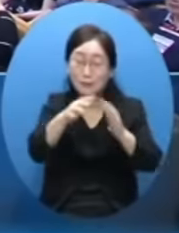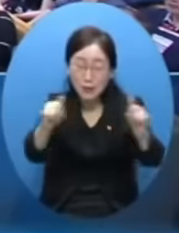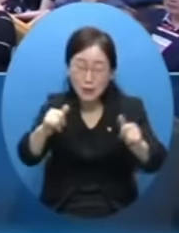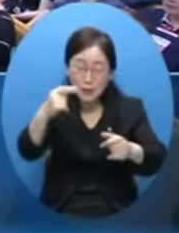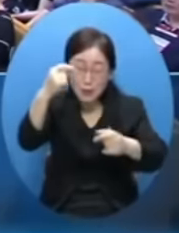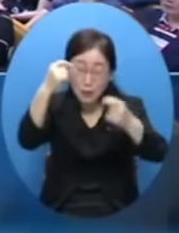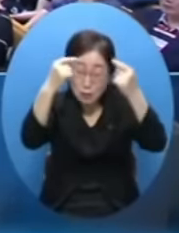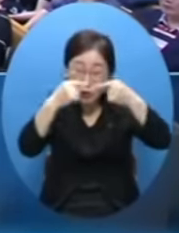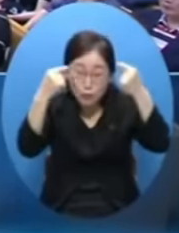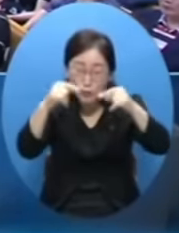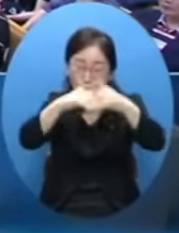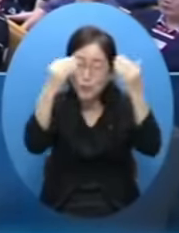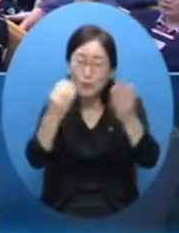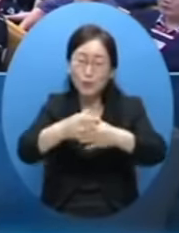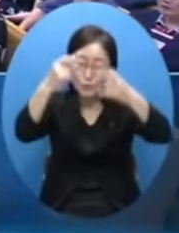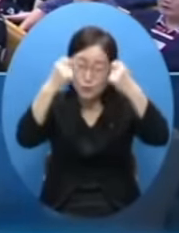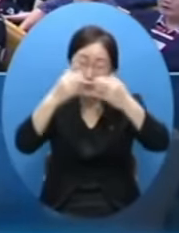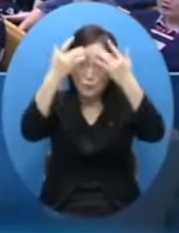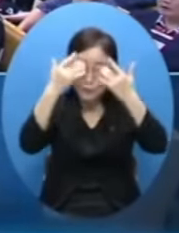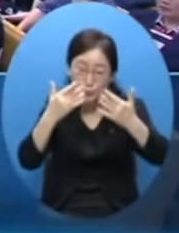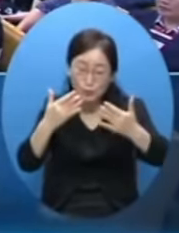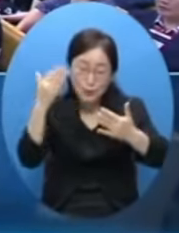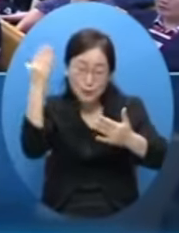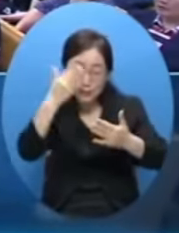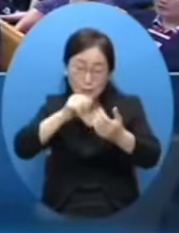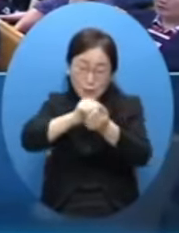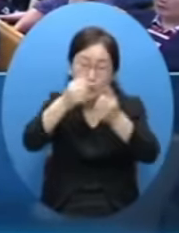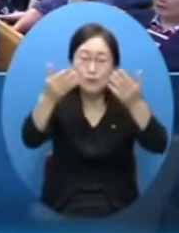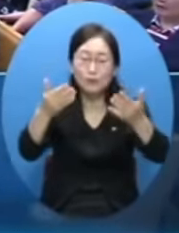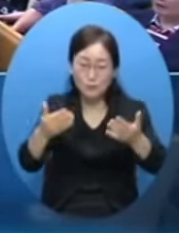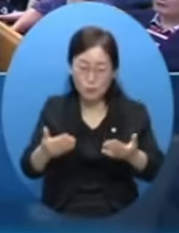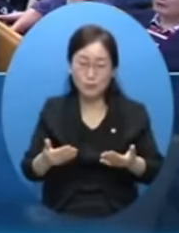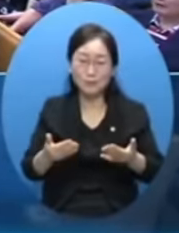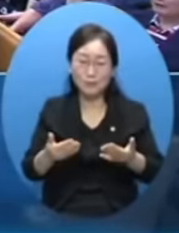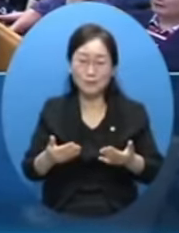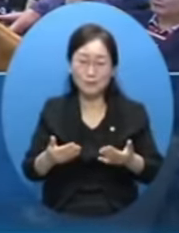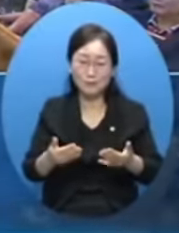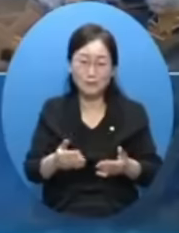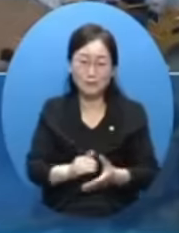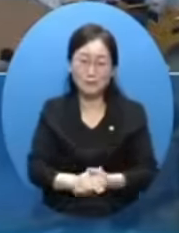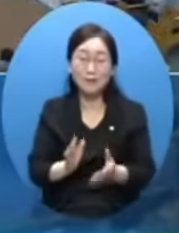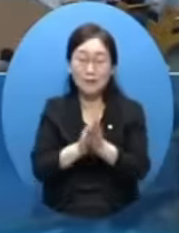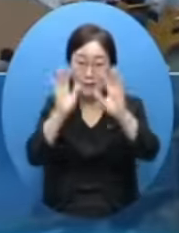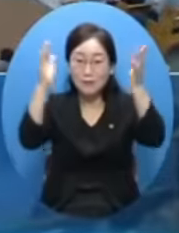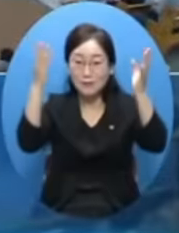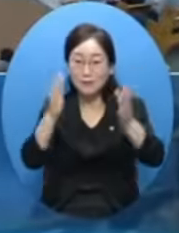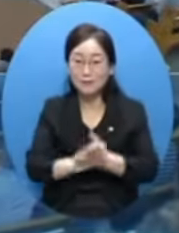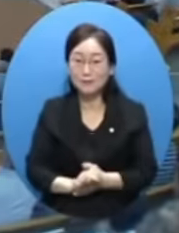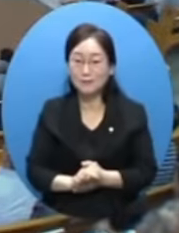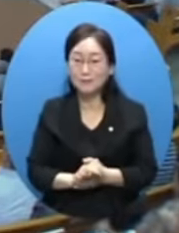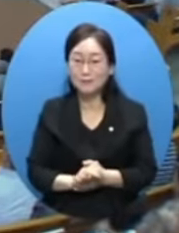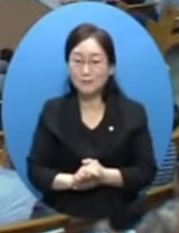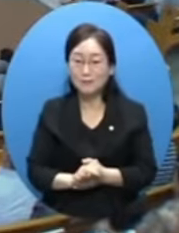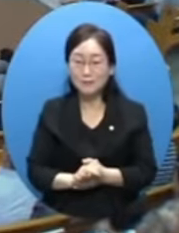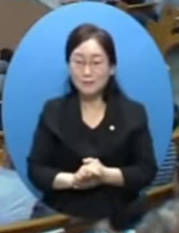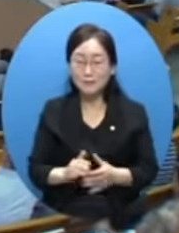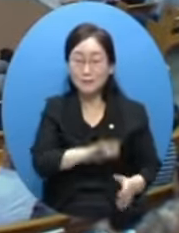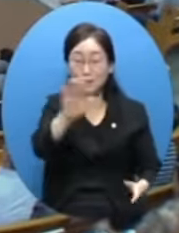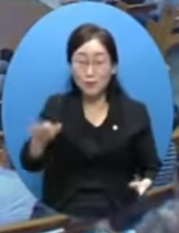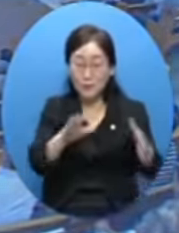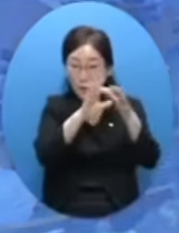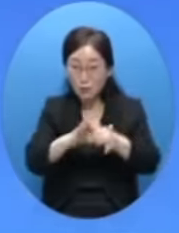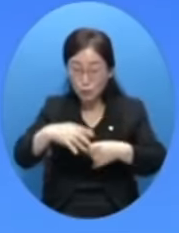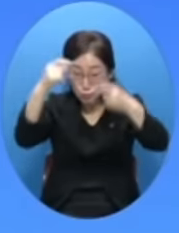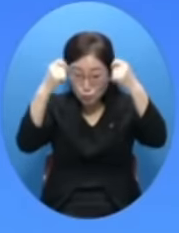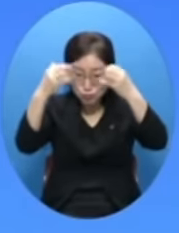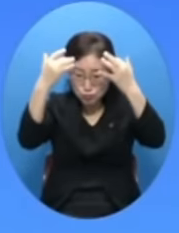눈에서 모든 눈물을 씻어주실 것입니다. 할렐루야. 우린 더 이상 눈물을